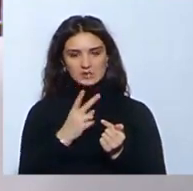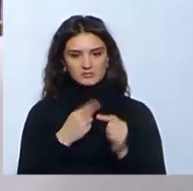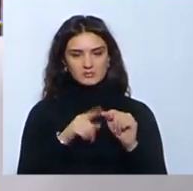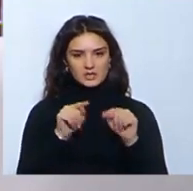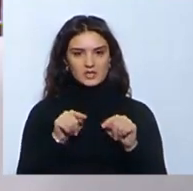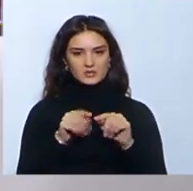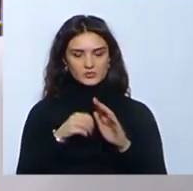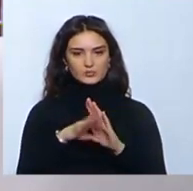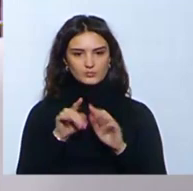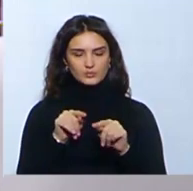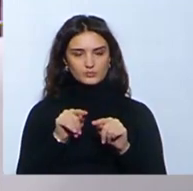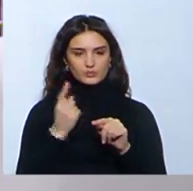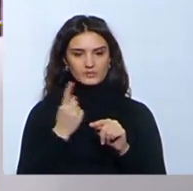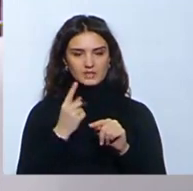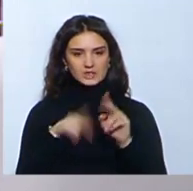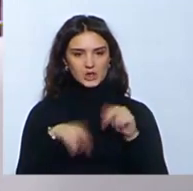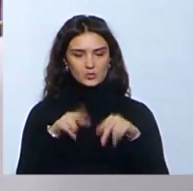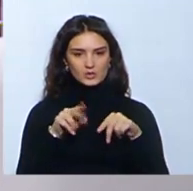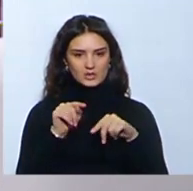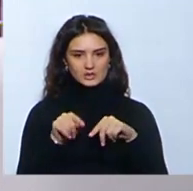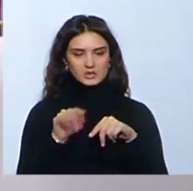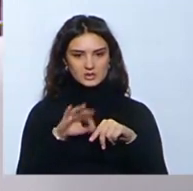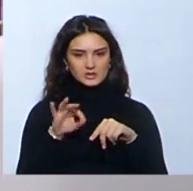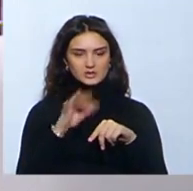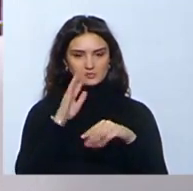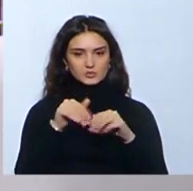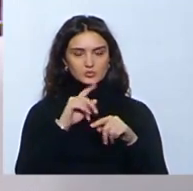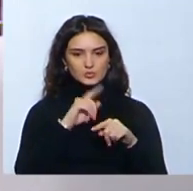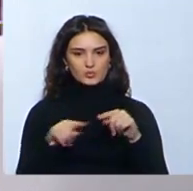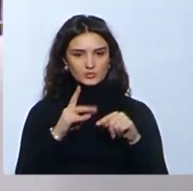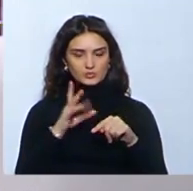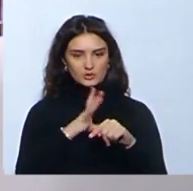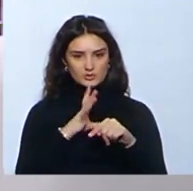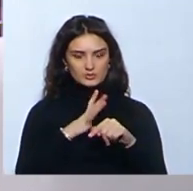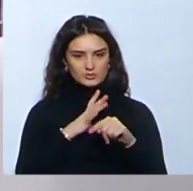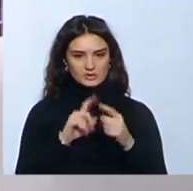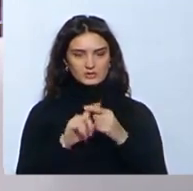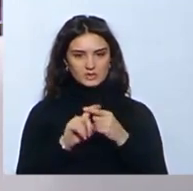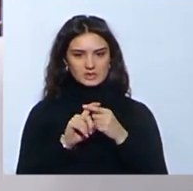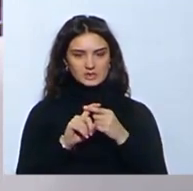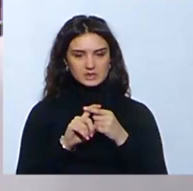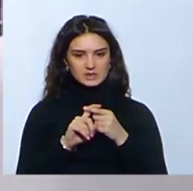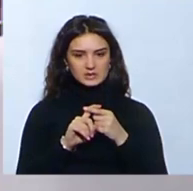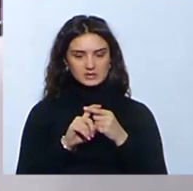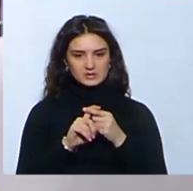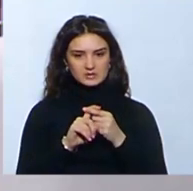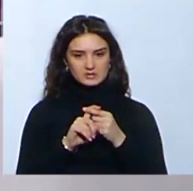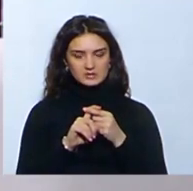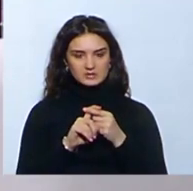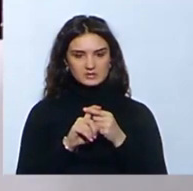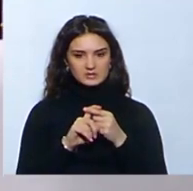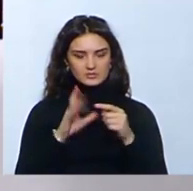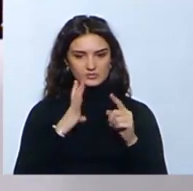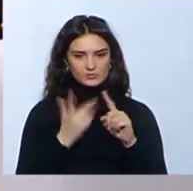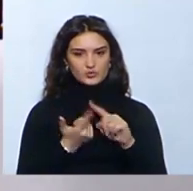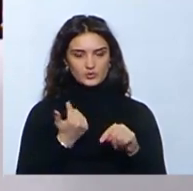აქ მithumete აქცენტი პირველად ქირურგიულ ჩარევაზე, რაც შეიძლება დროულად უნდა მოხდეს. ინფექციის კერა იყოს, ასე ვთქვათ,